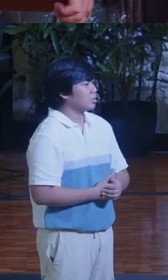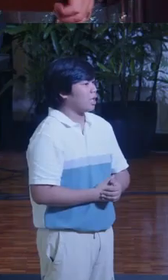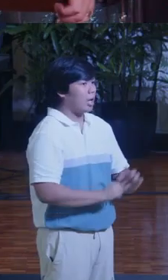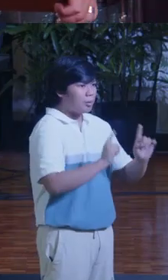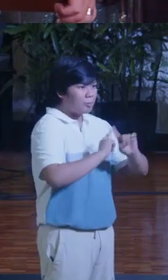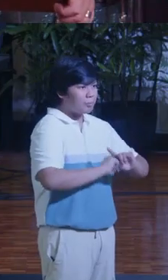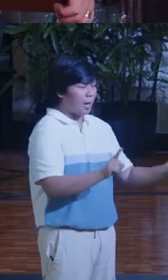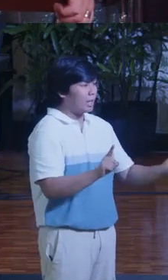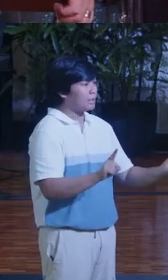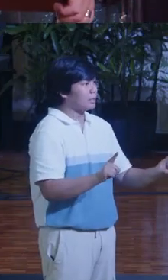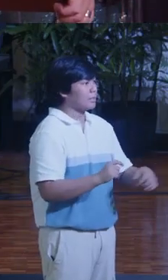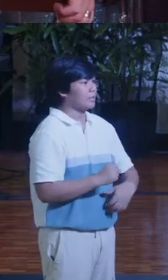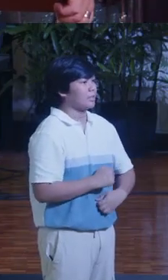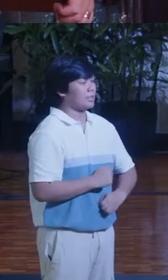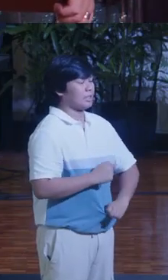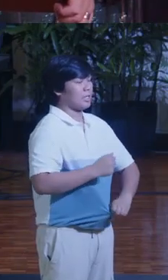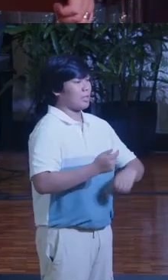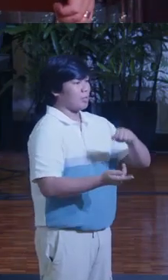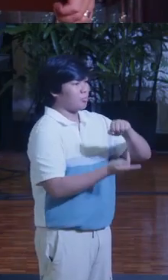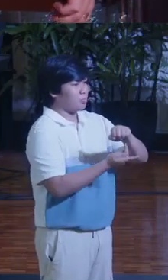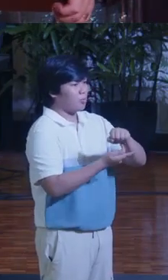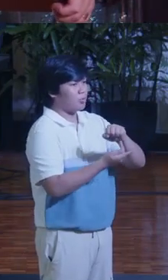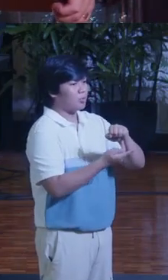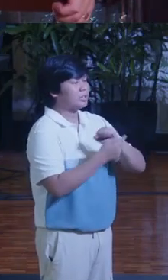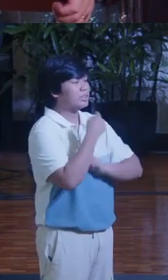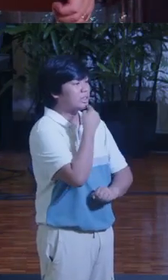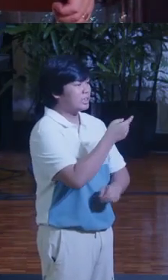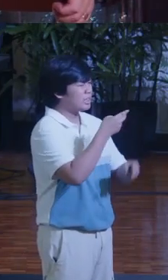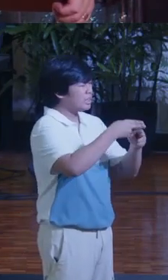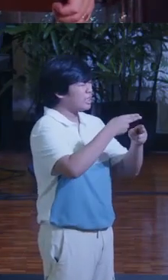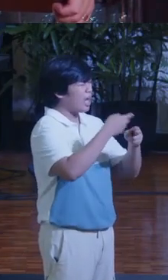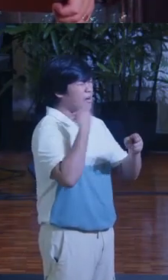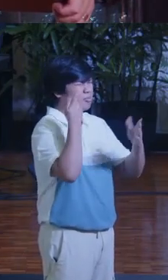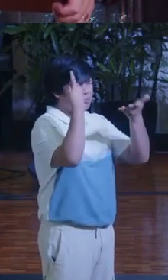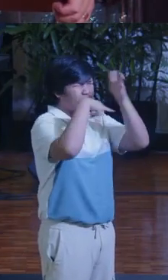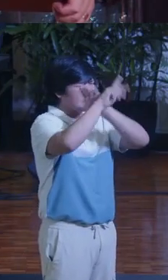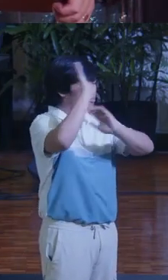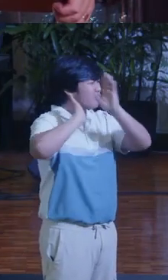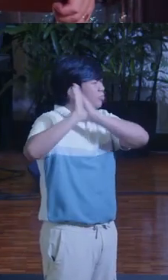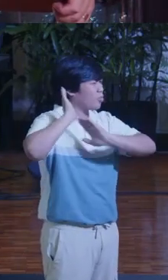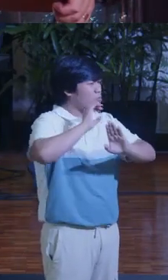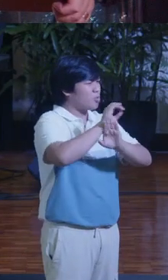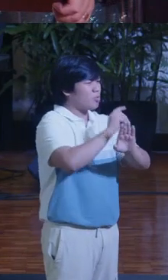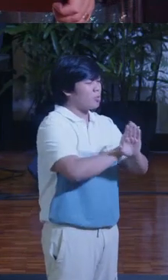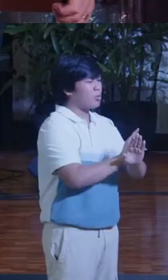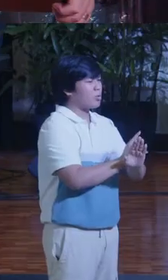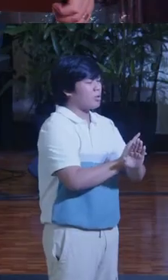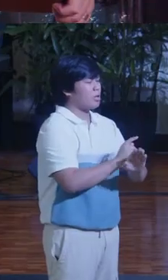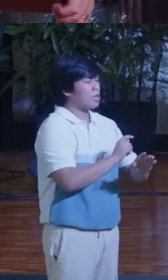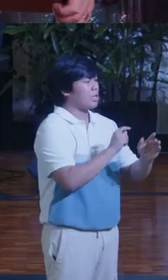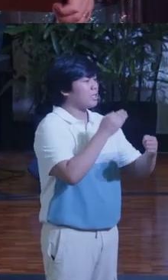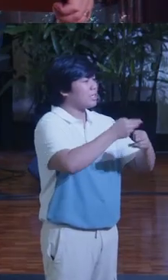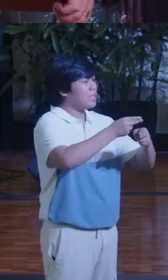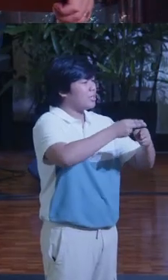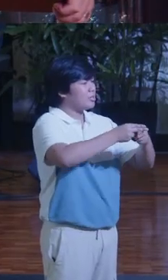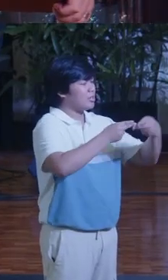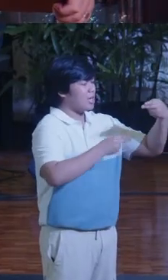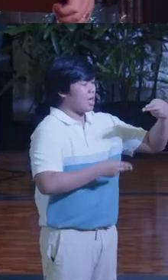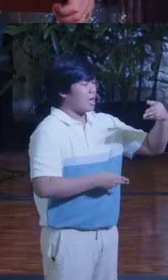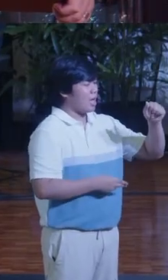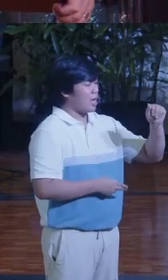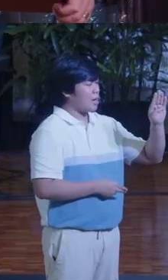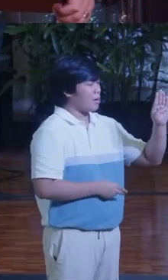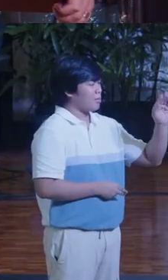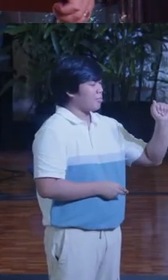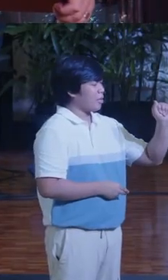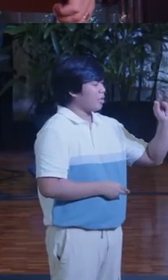ang isang propeta, si Habakuk, no? O Habakuk. Well, dahil Pilipino po tayo, Habakuk,